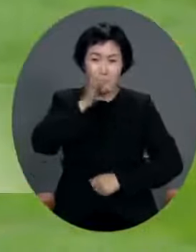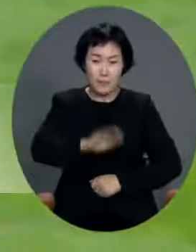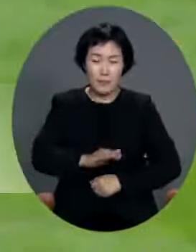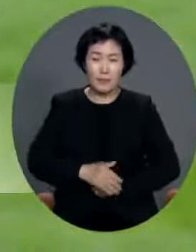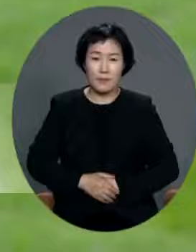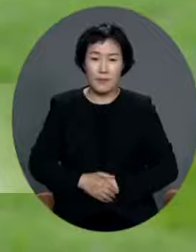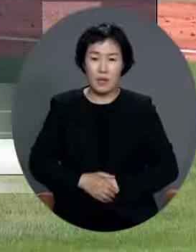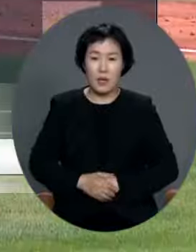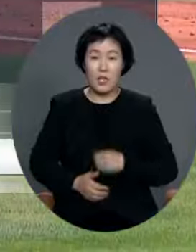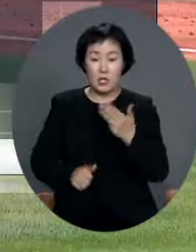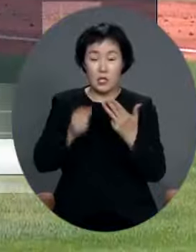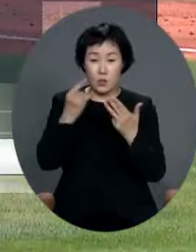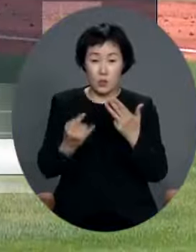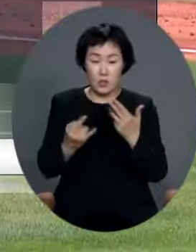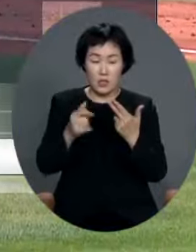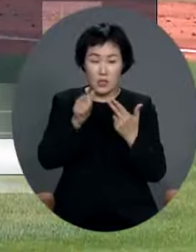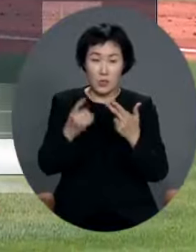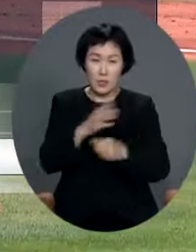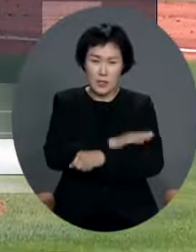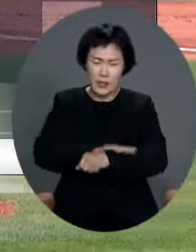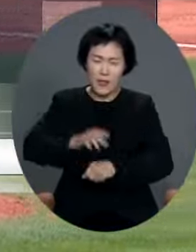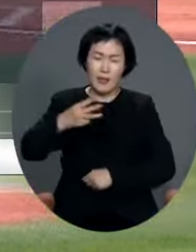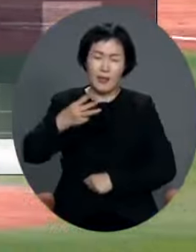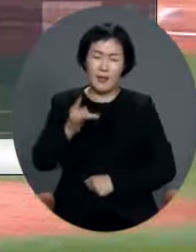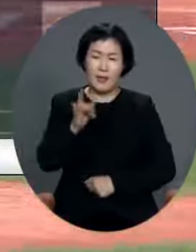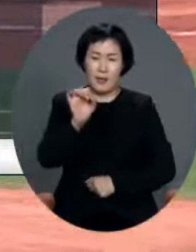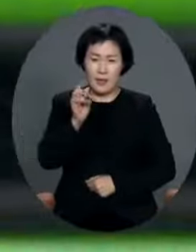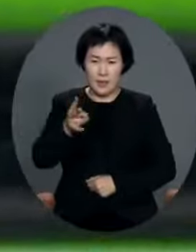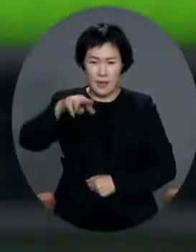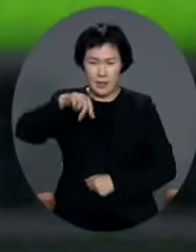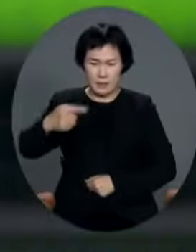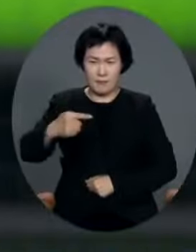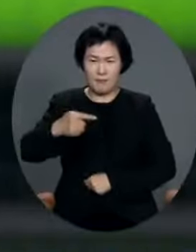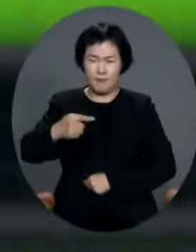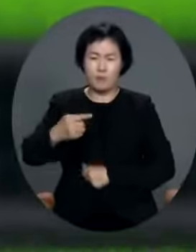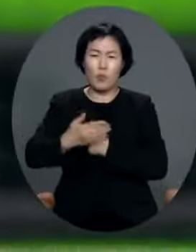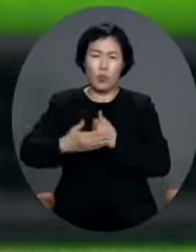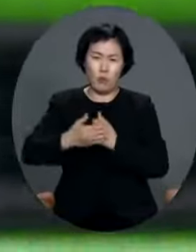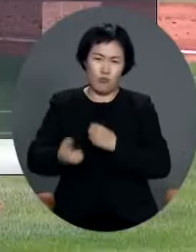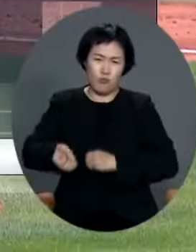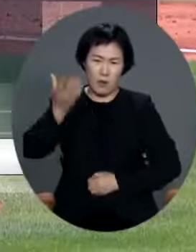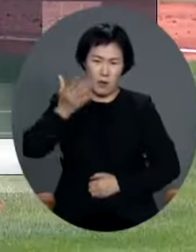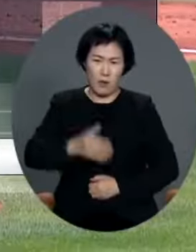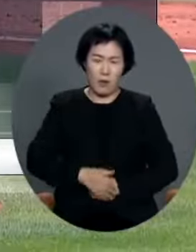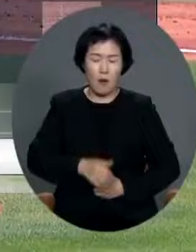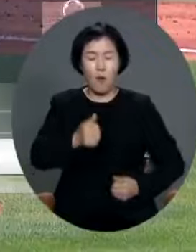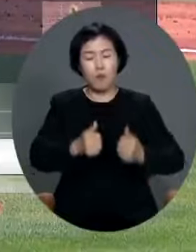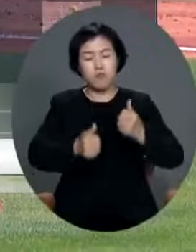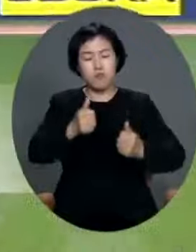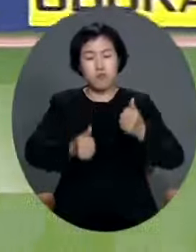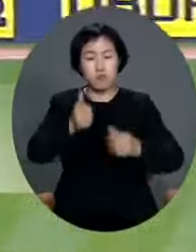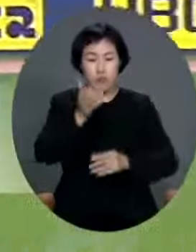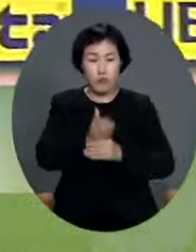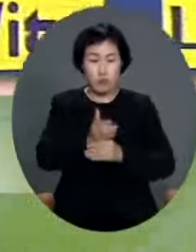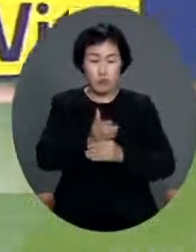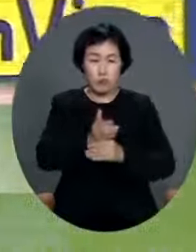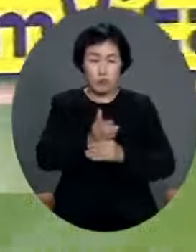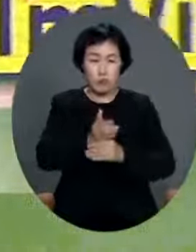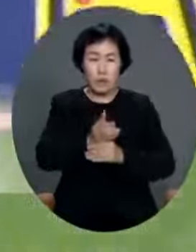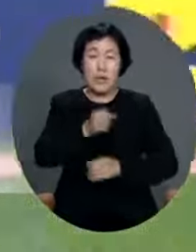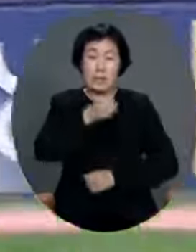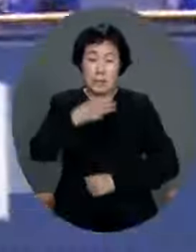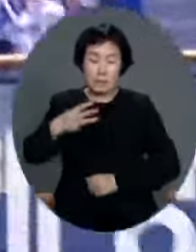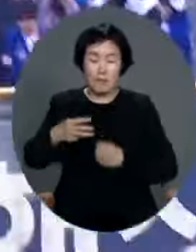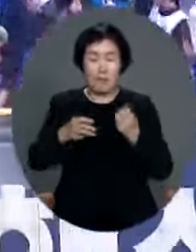7이닝을 틀어막은 삼성 라이온즈 레이스의 활약은 더 강렬했습니다. 침묵이 이어진 양팀 타선이었지만 삼성엔 약속의 8회가